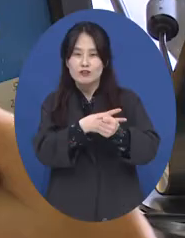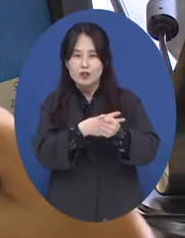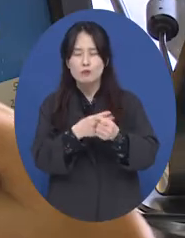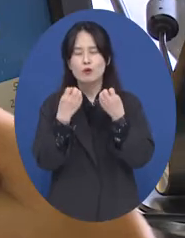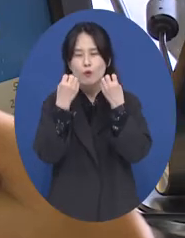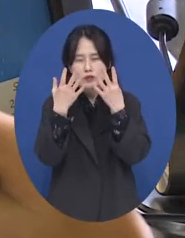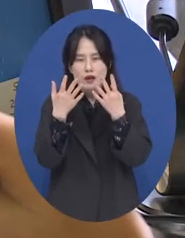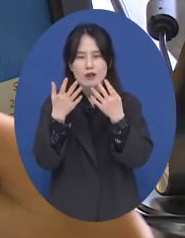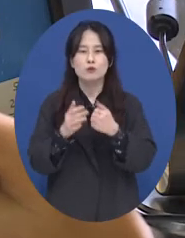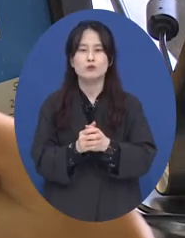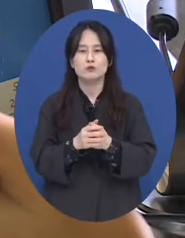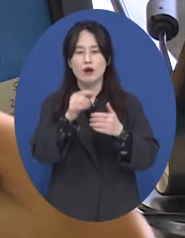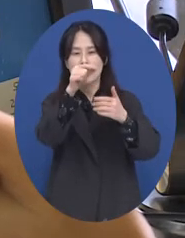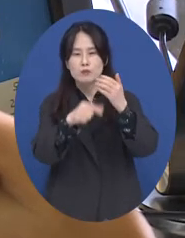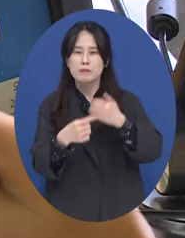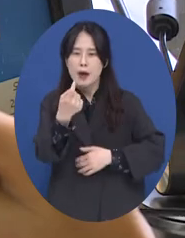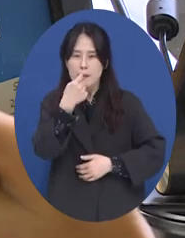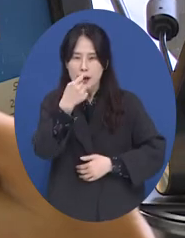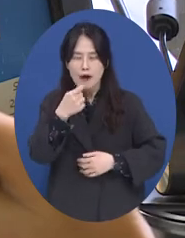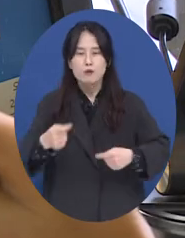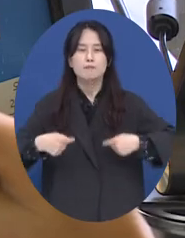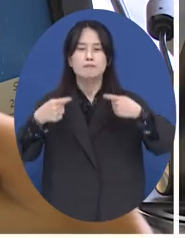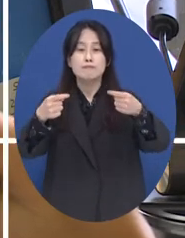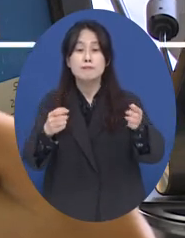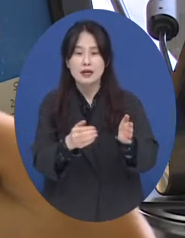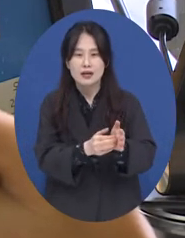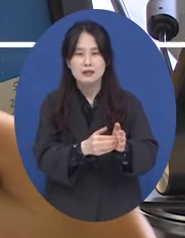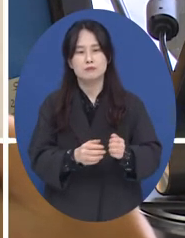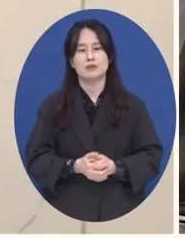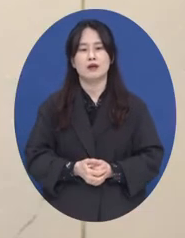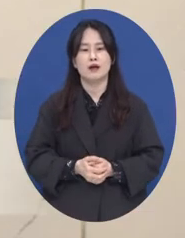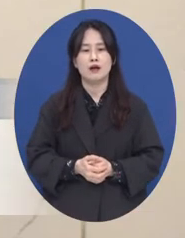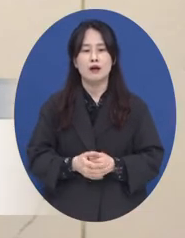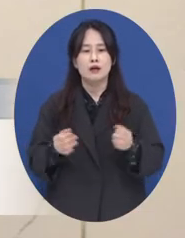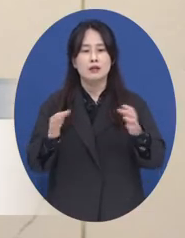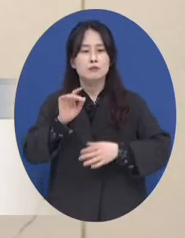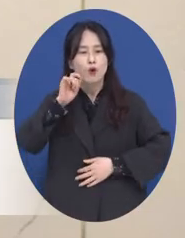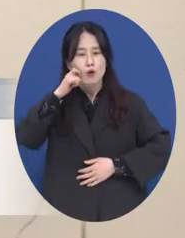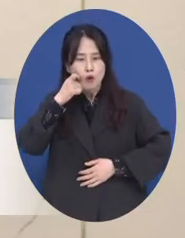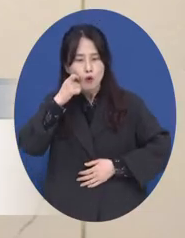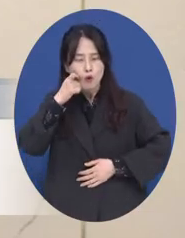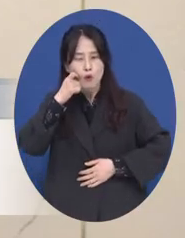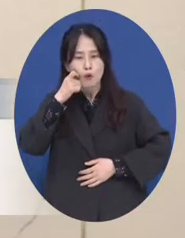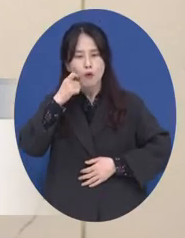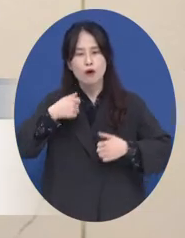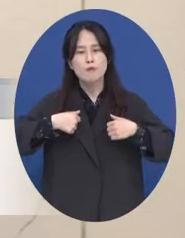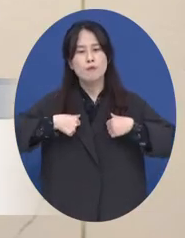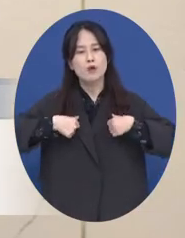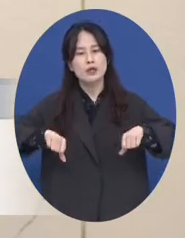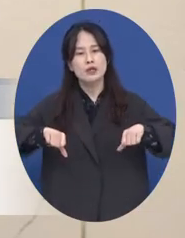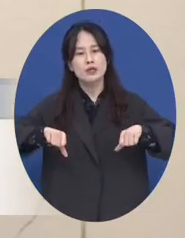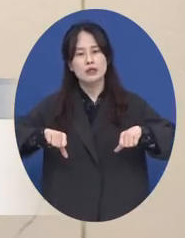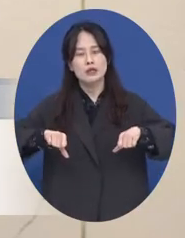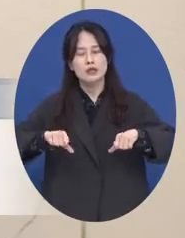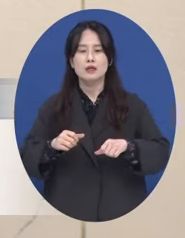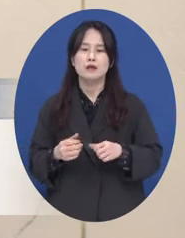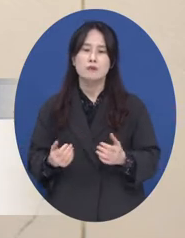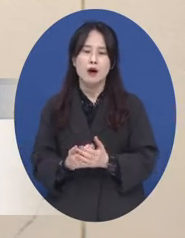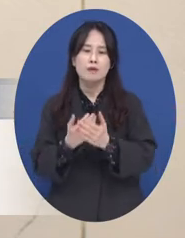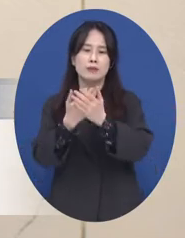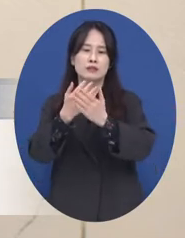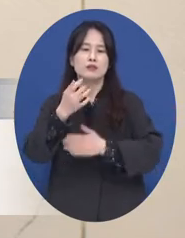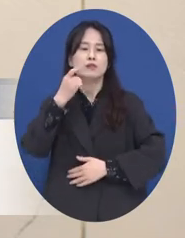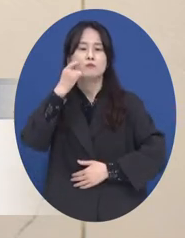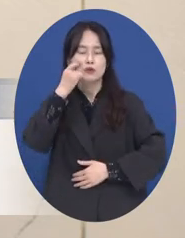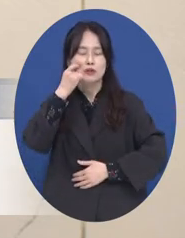선생님까지 새로운 화상 프로그램을 배우며 동참했습니다. 잠시 어렵다고 해서 주저앉으면 더 이상